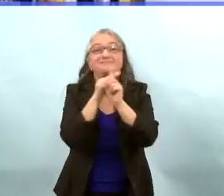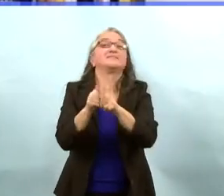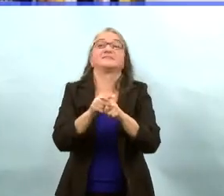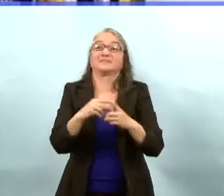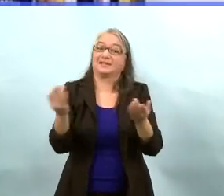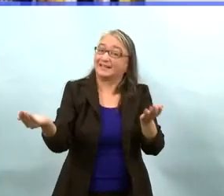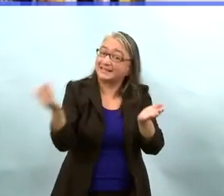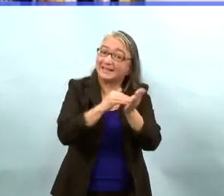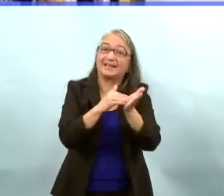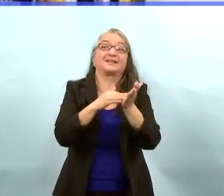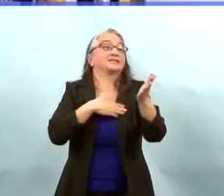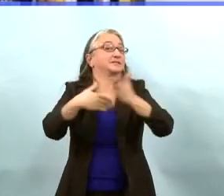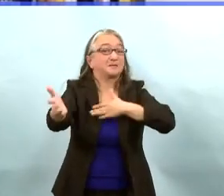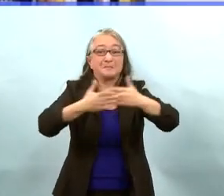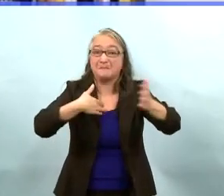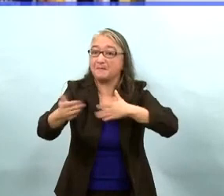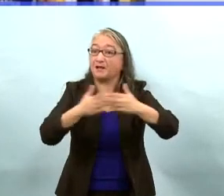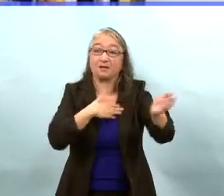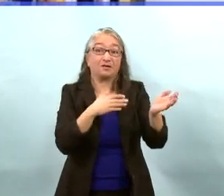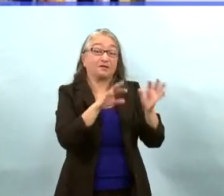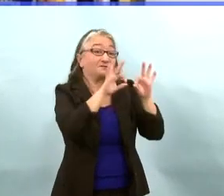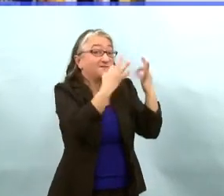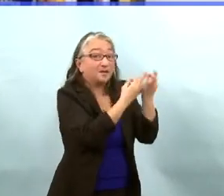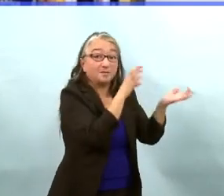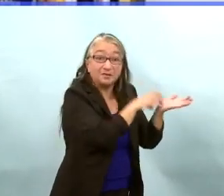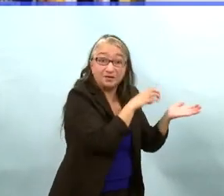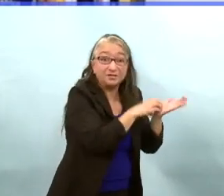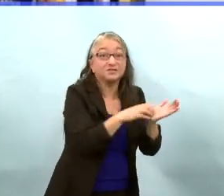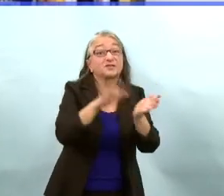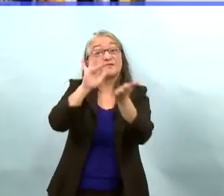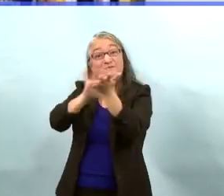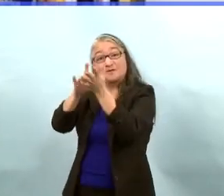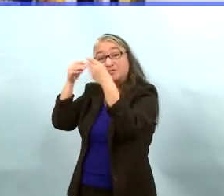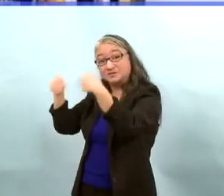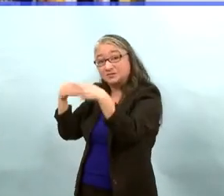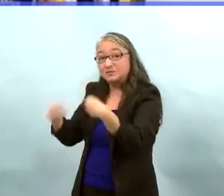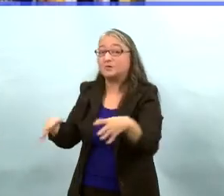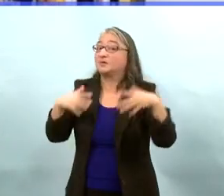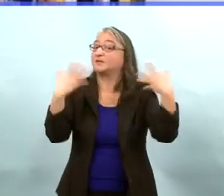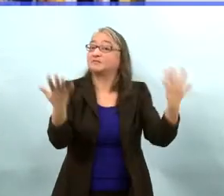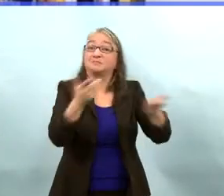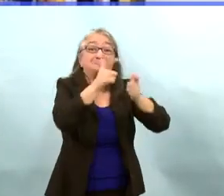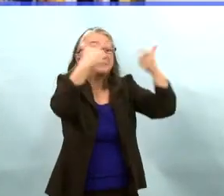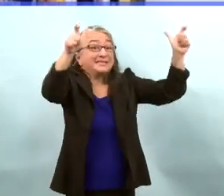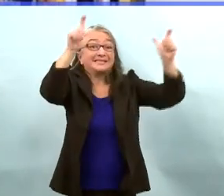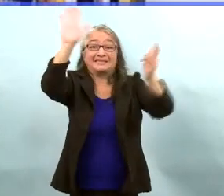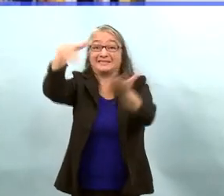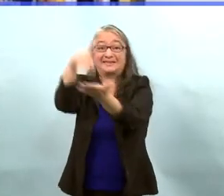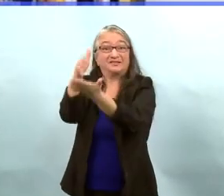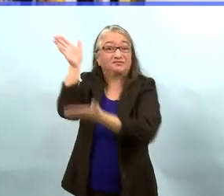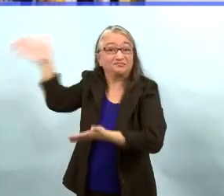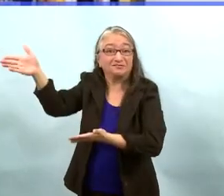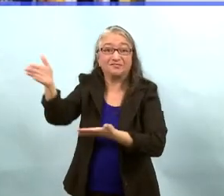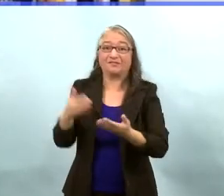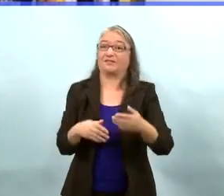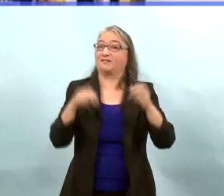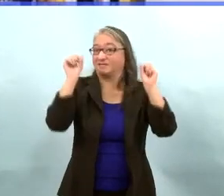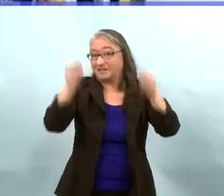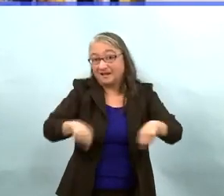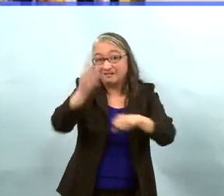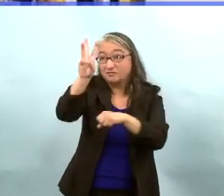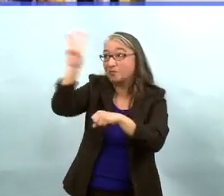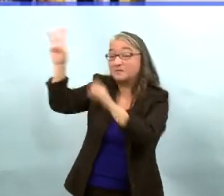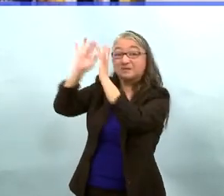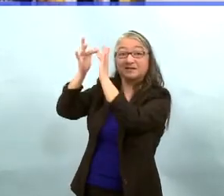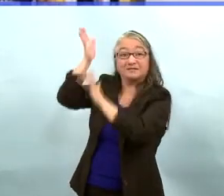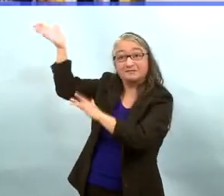vous. On vous encourage à utiliser le système en ligne si c'est plus pratique pour vous. Mais peut-être attendez un jour ou deux et on pourra vous